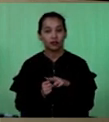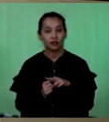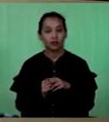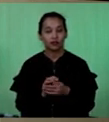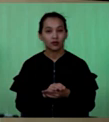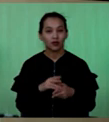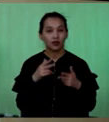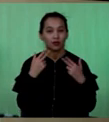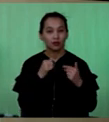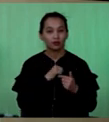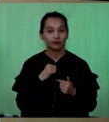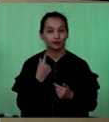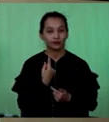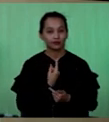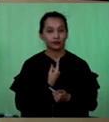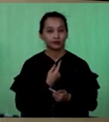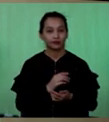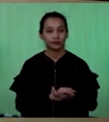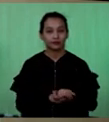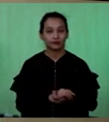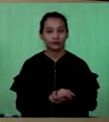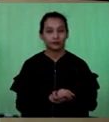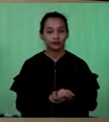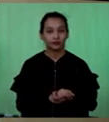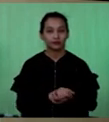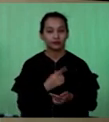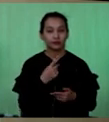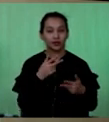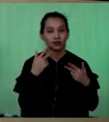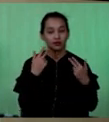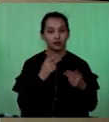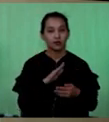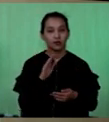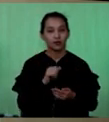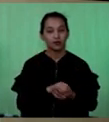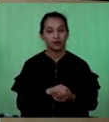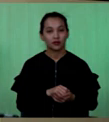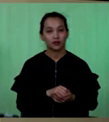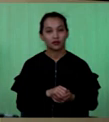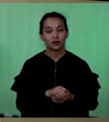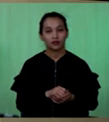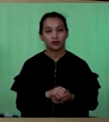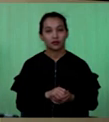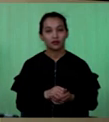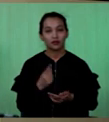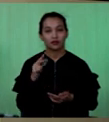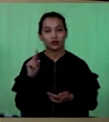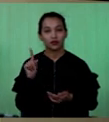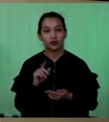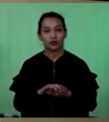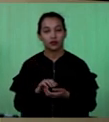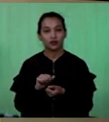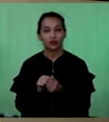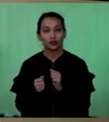esa yolg'iz qolibdi. Demak, bitta mushuk va ikkinchi palladagi 1 kilogram